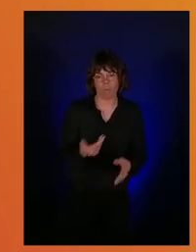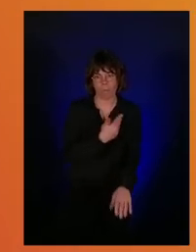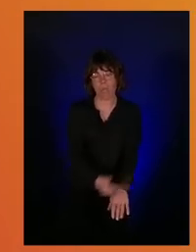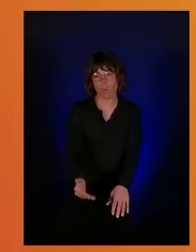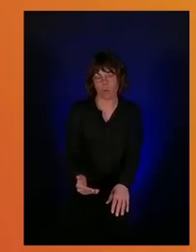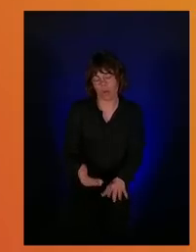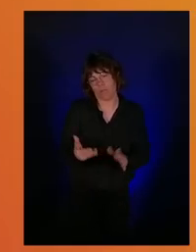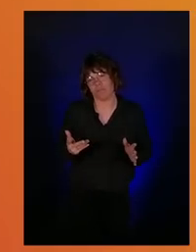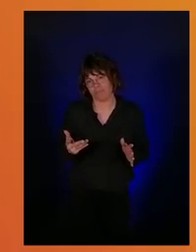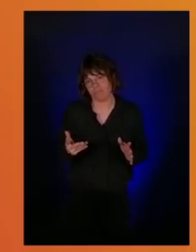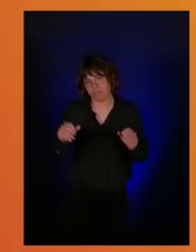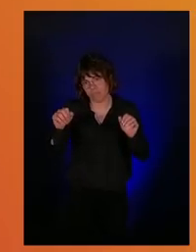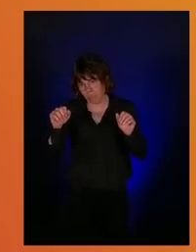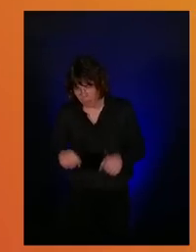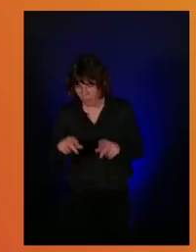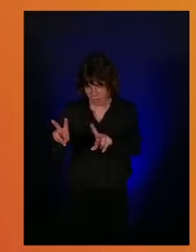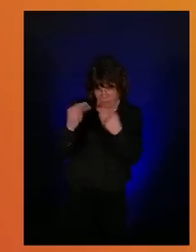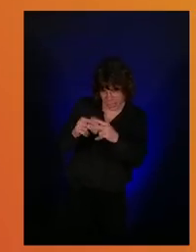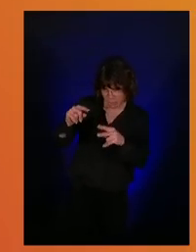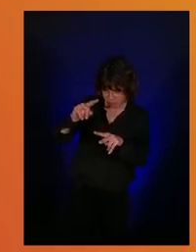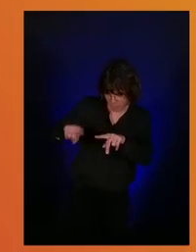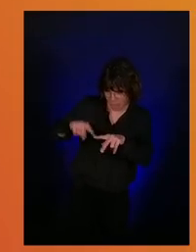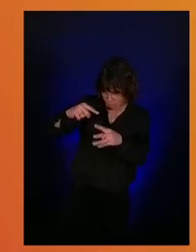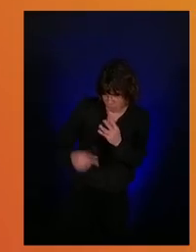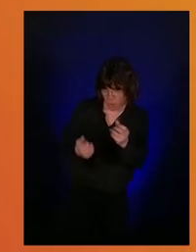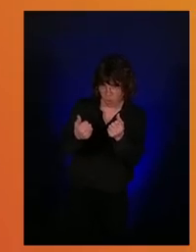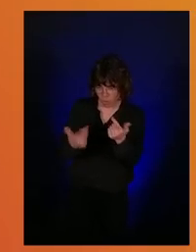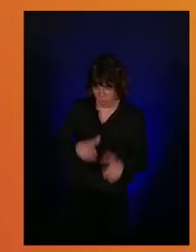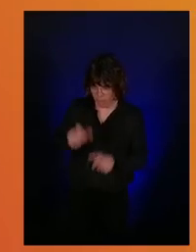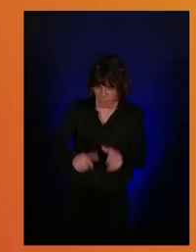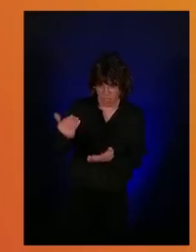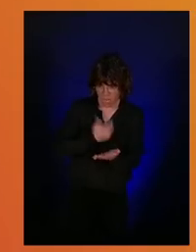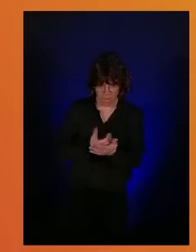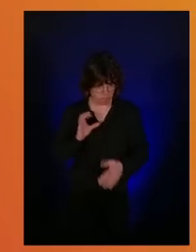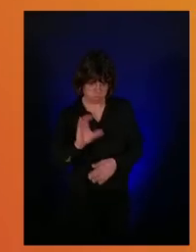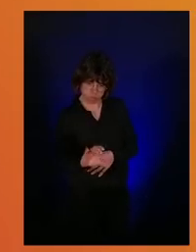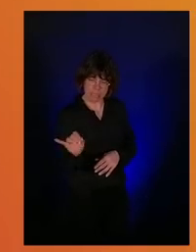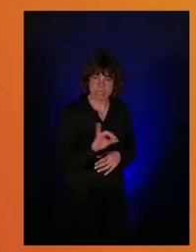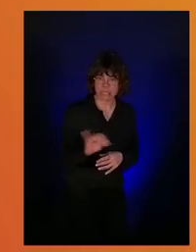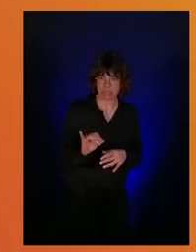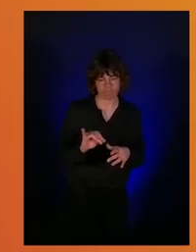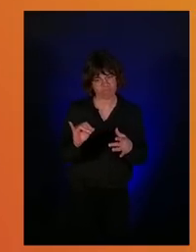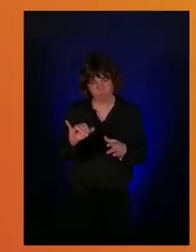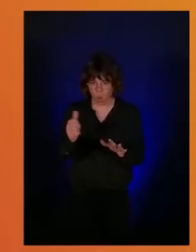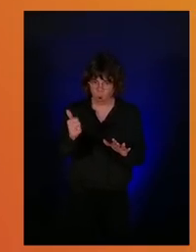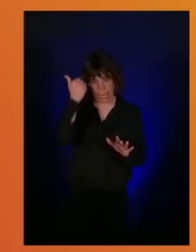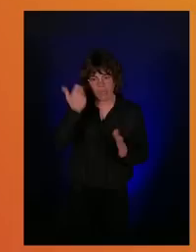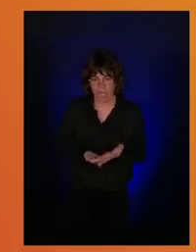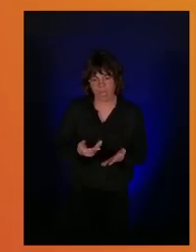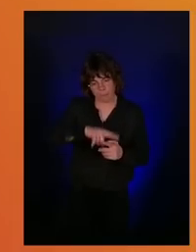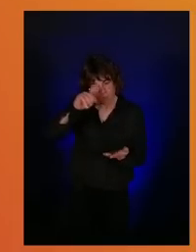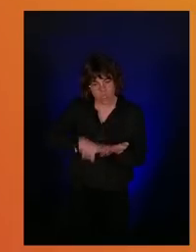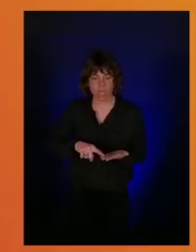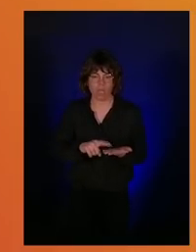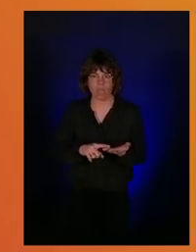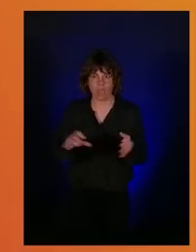avoir un peu plus de descriptif sur le nombre de salariés à qui ça s'adresse. On regrette également que dans le budget, on